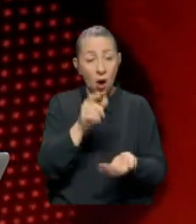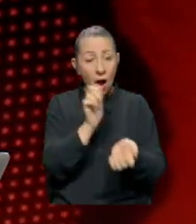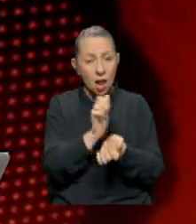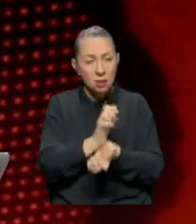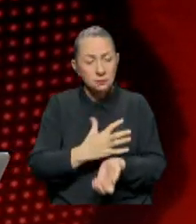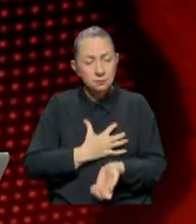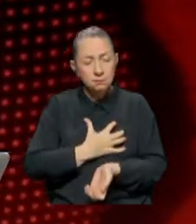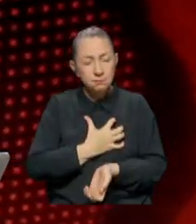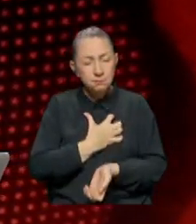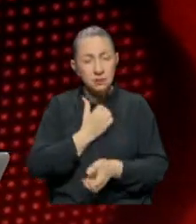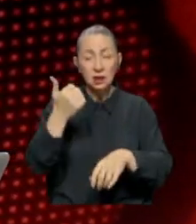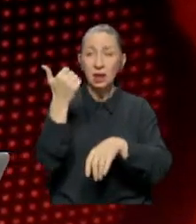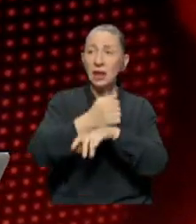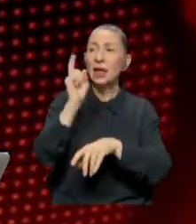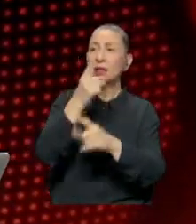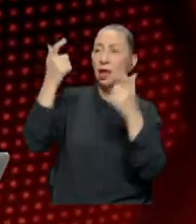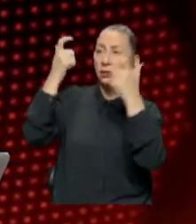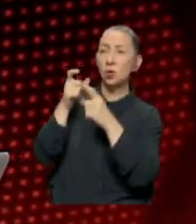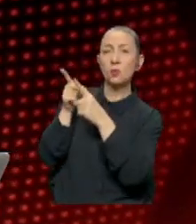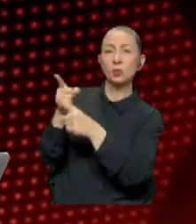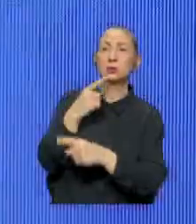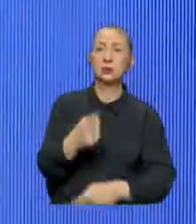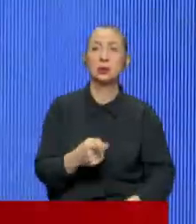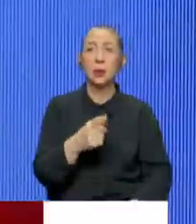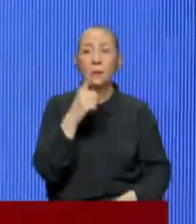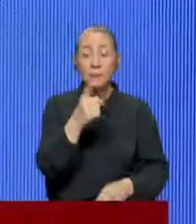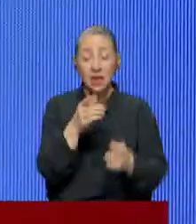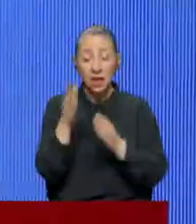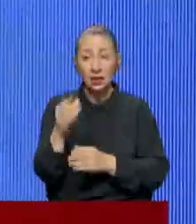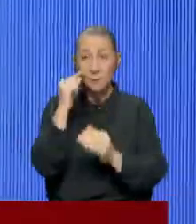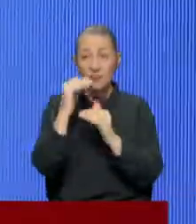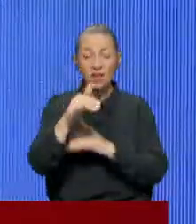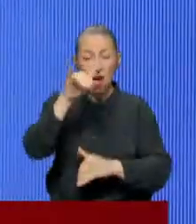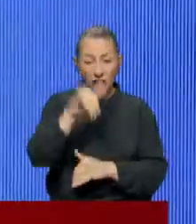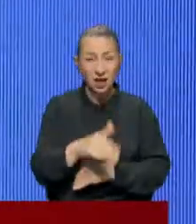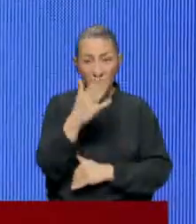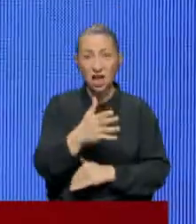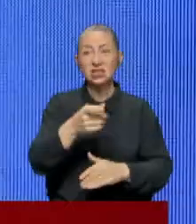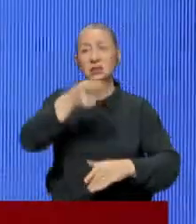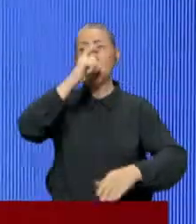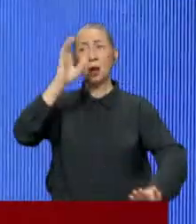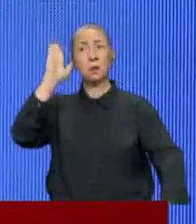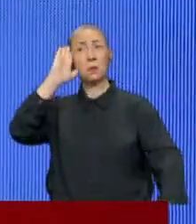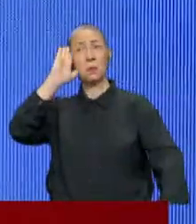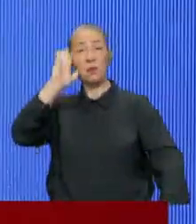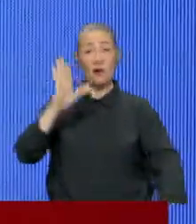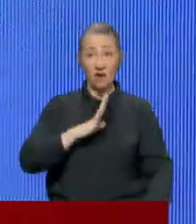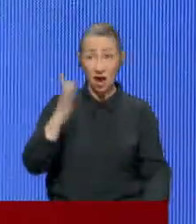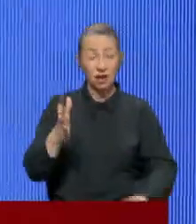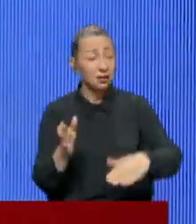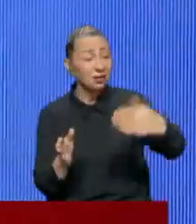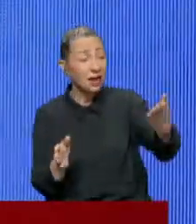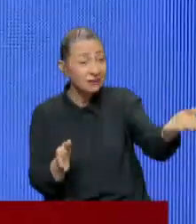ailenin dramından iktidarı sorumlu tuttu. Bir yanda milletin hakkıyla sarayda sefa sürenler var.